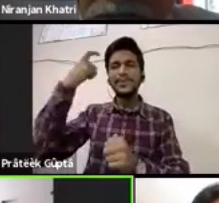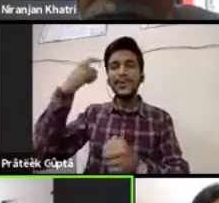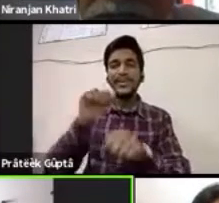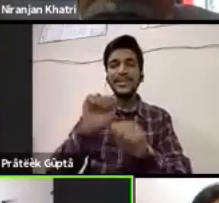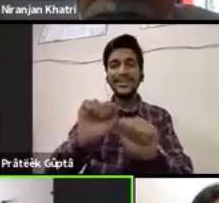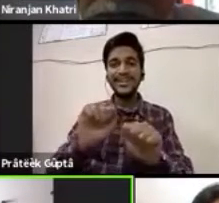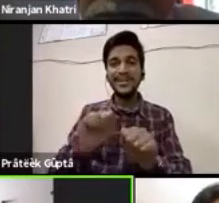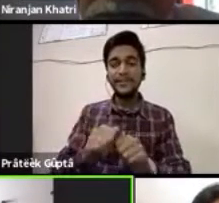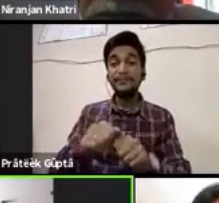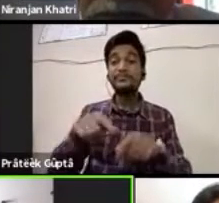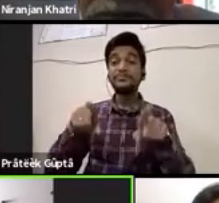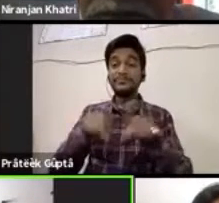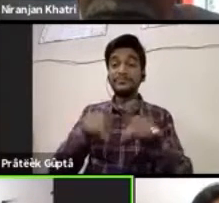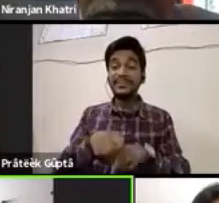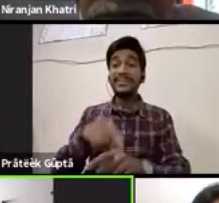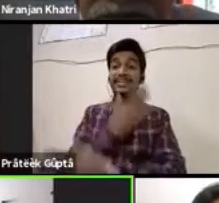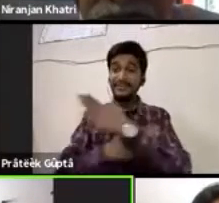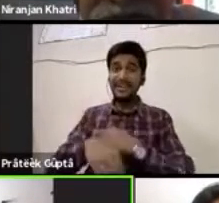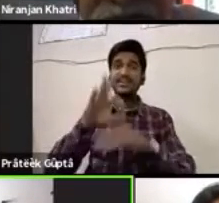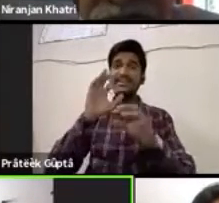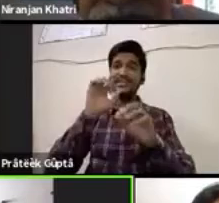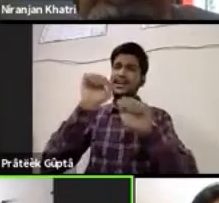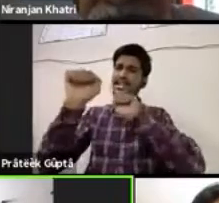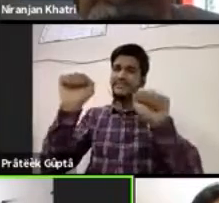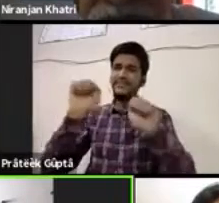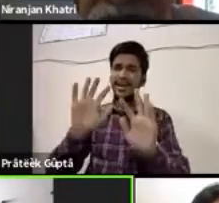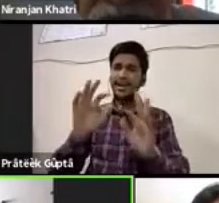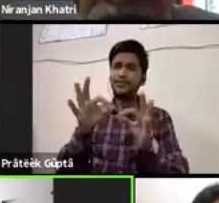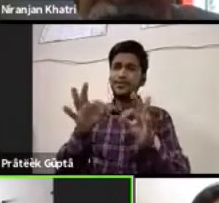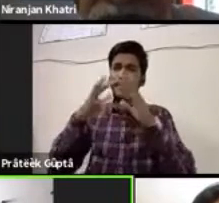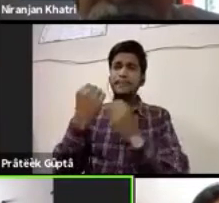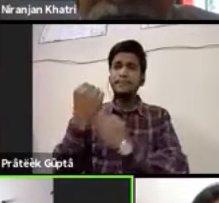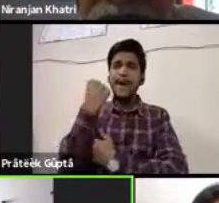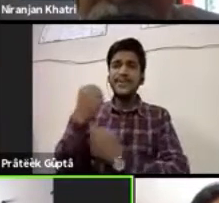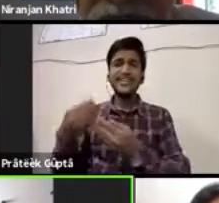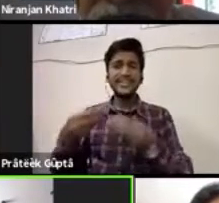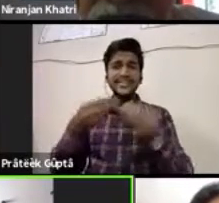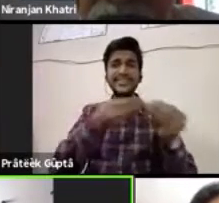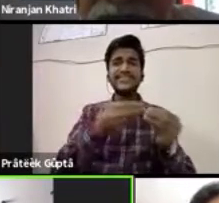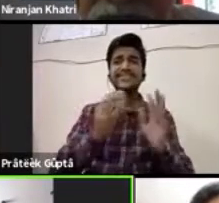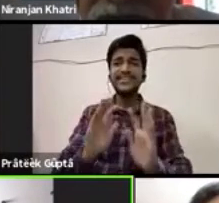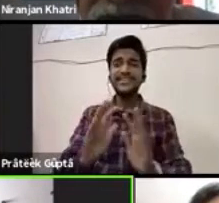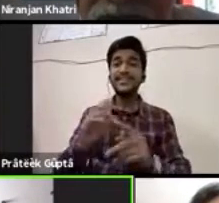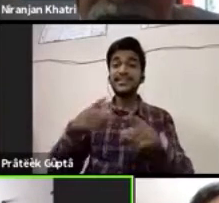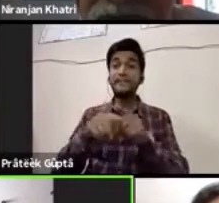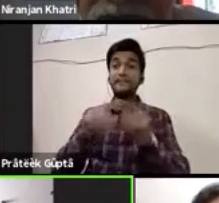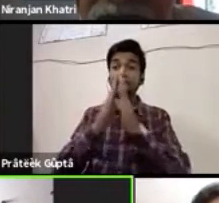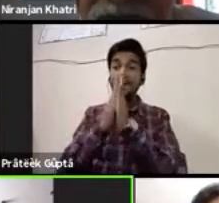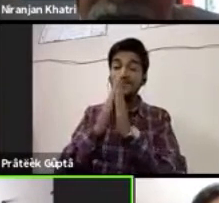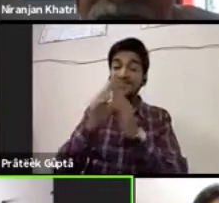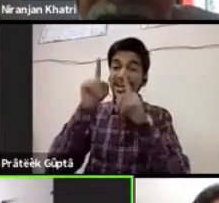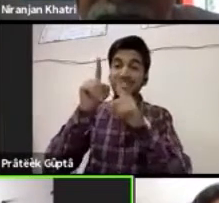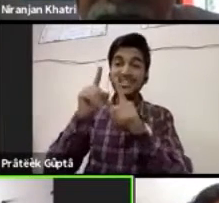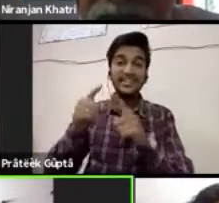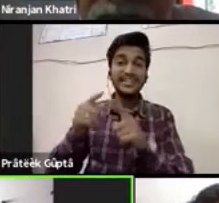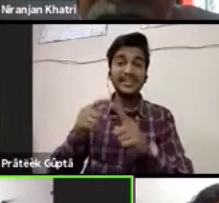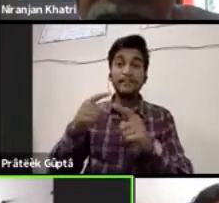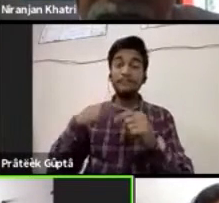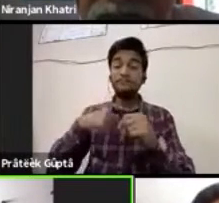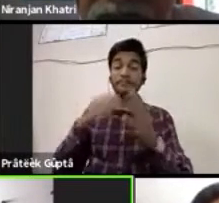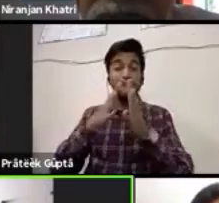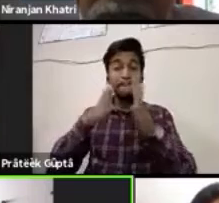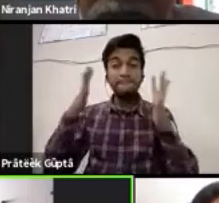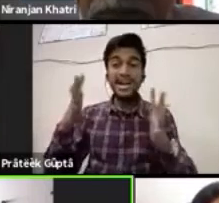दिव्य शक्ति हैं, तो भगवान मेरे हिसाब से हमारा सबसे बड़ा और सबसे स्पेशल